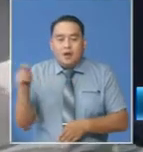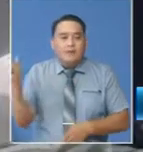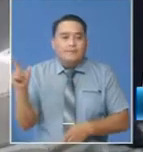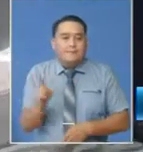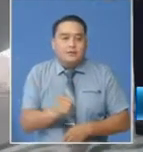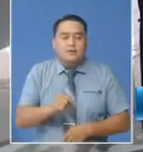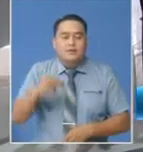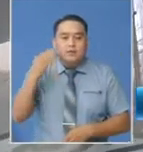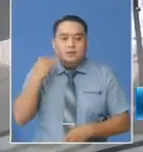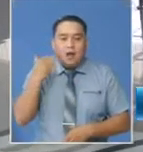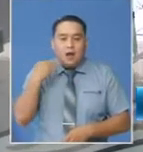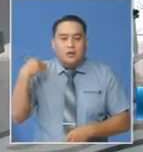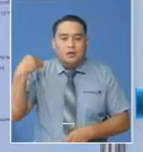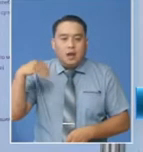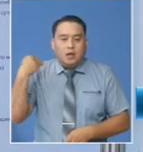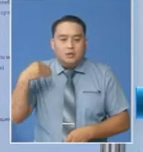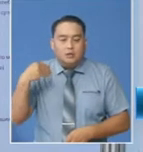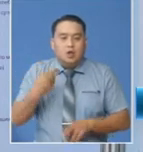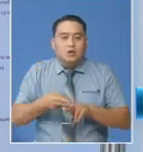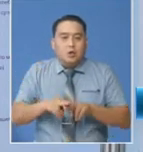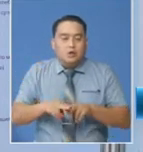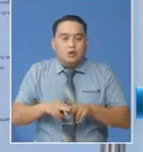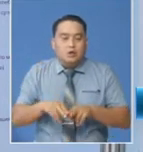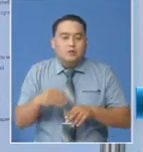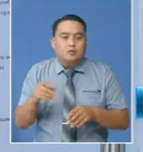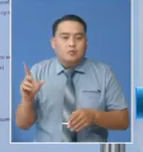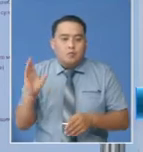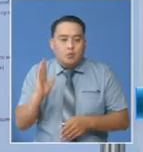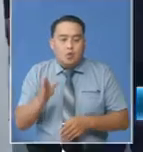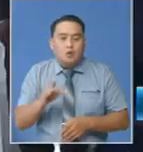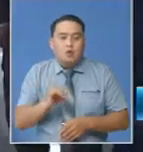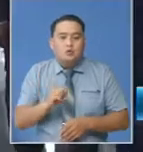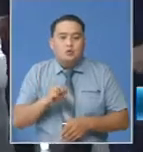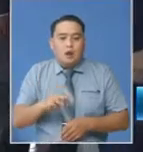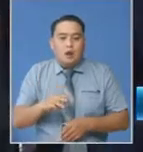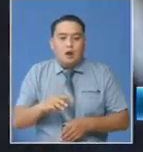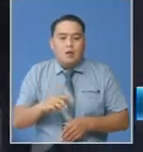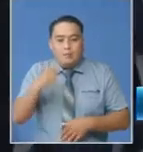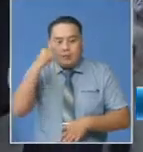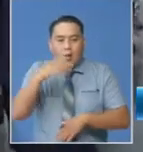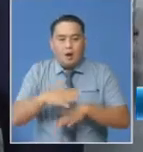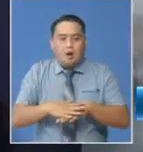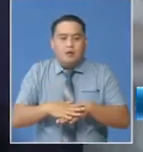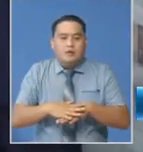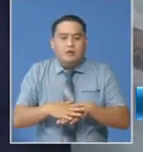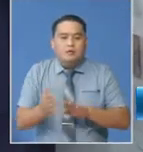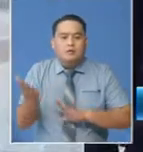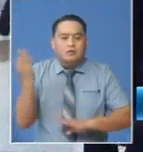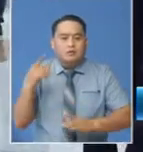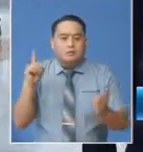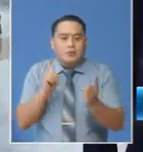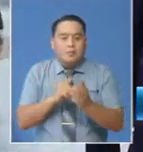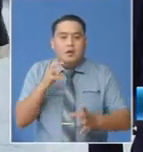президента Татарстана в Алматинскую область. О том, что он непременно состоится, Рустам Минниханов заверил Амандыка Баталова еще при встрече